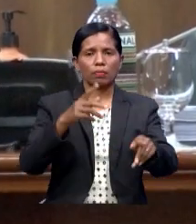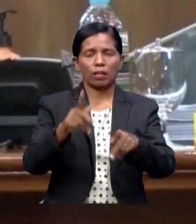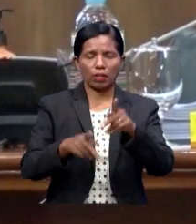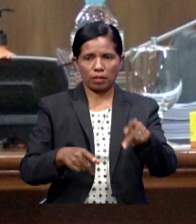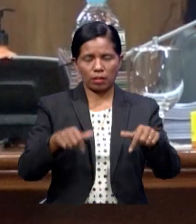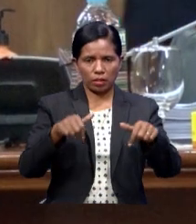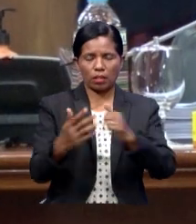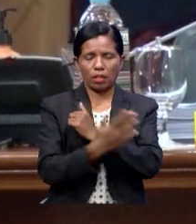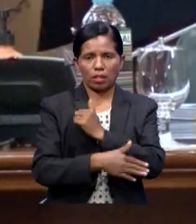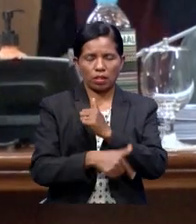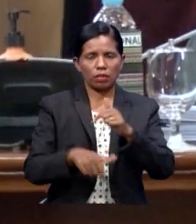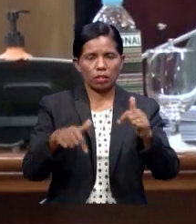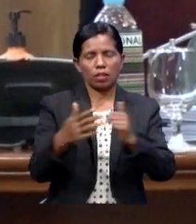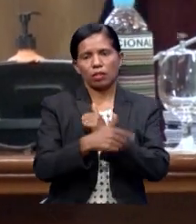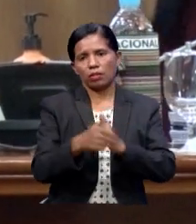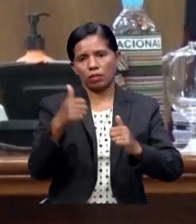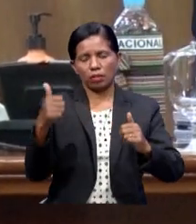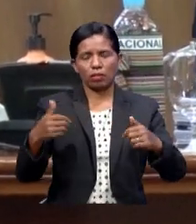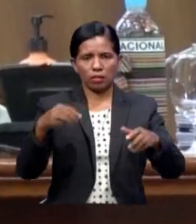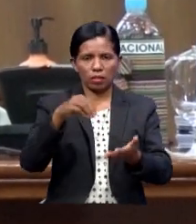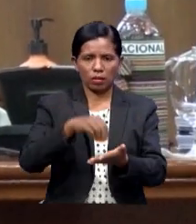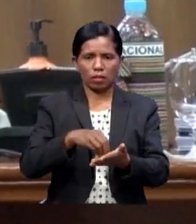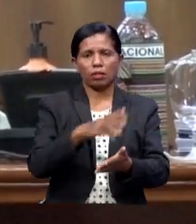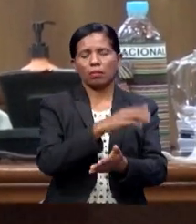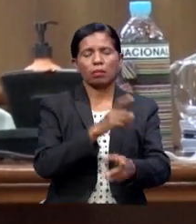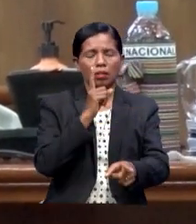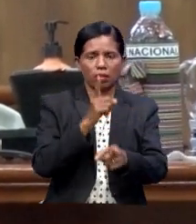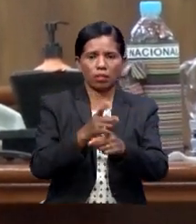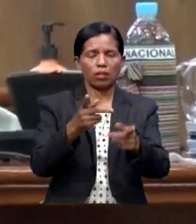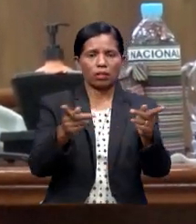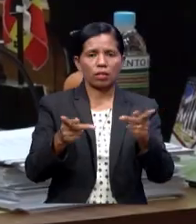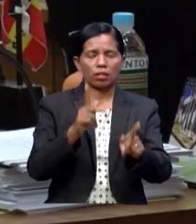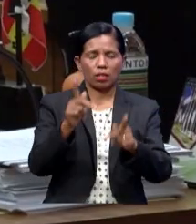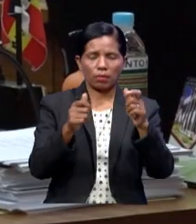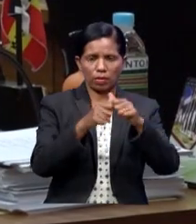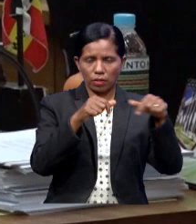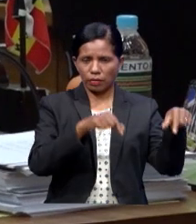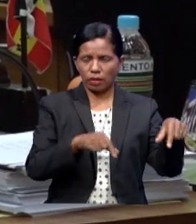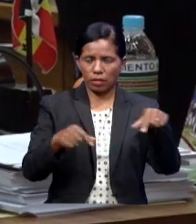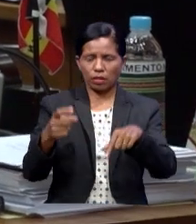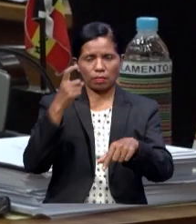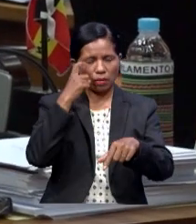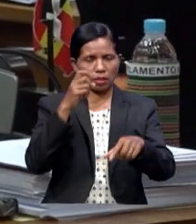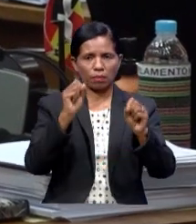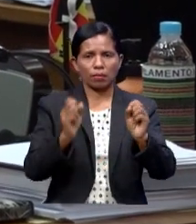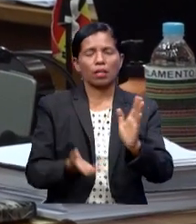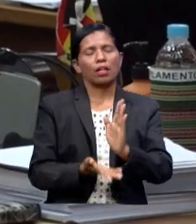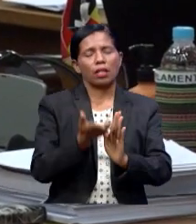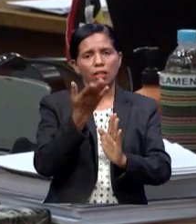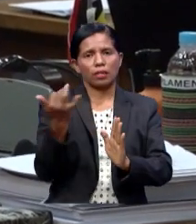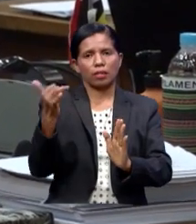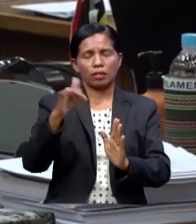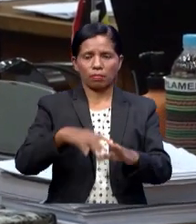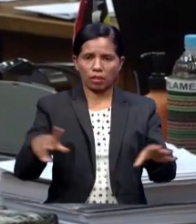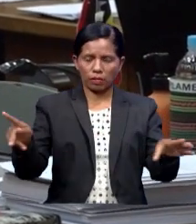tantu iarai laran norai liur, nomos crea condisam nebe adecuadu, ba ema ho deficiencia matan, ho de bere ha sa liutan, ta sa